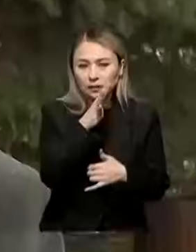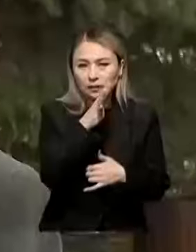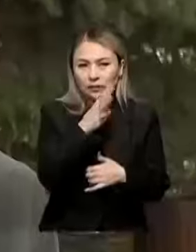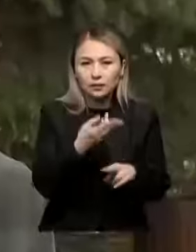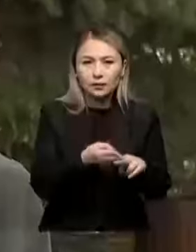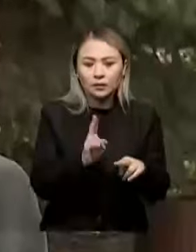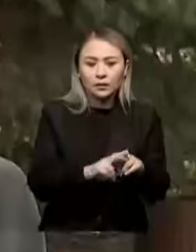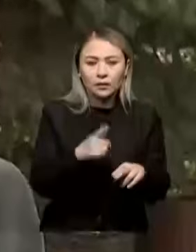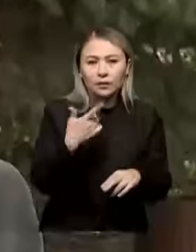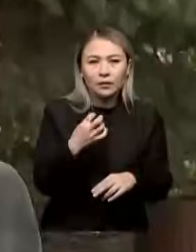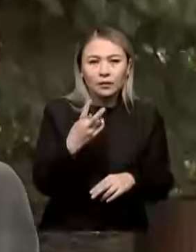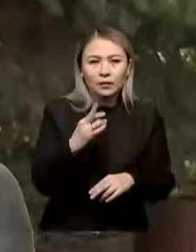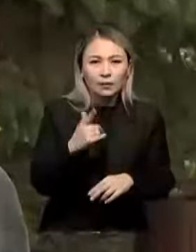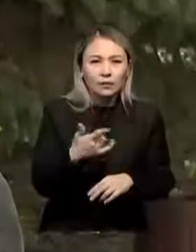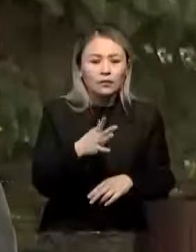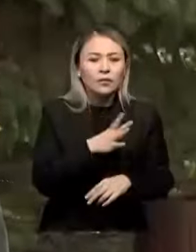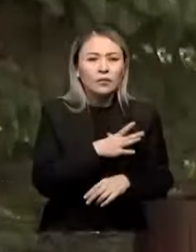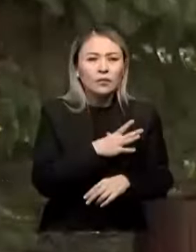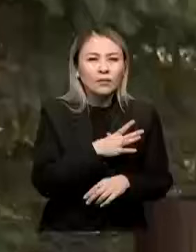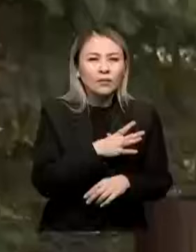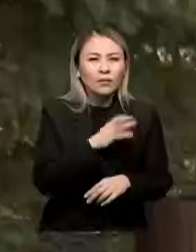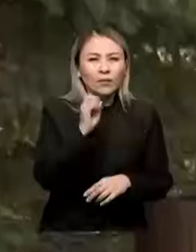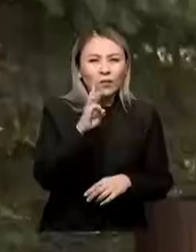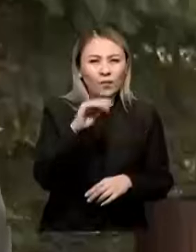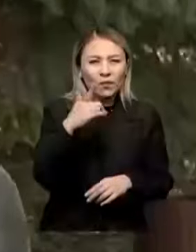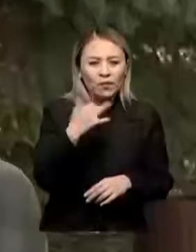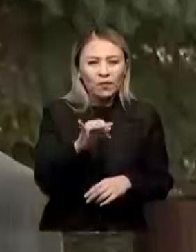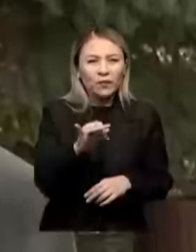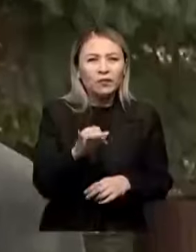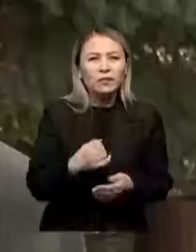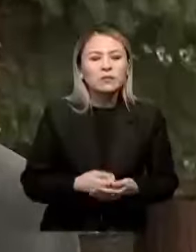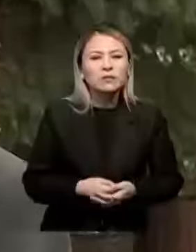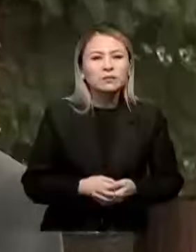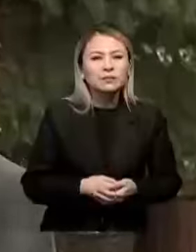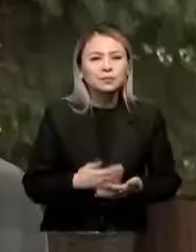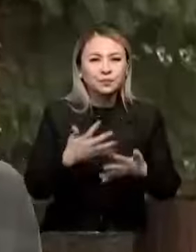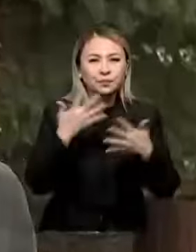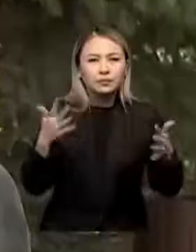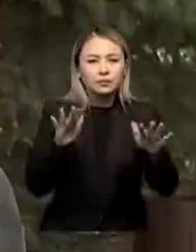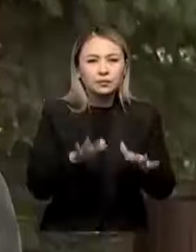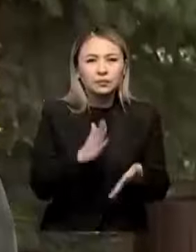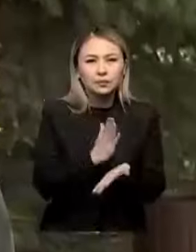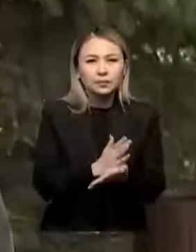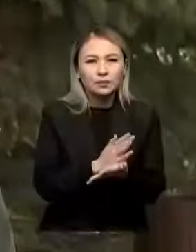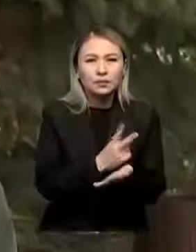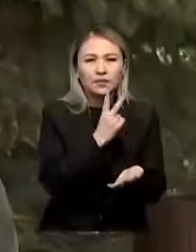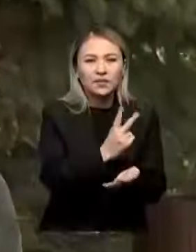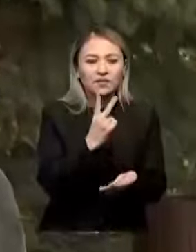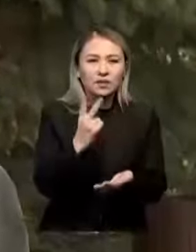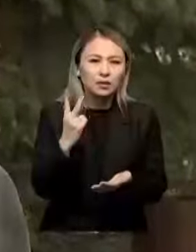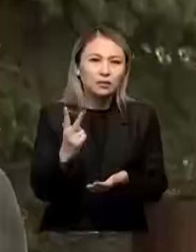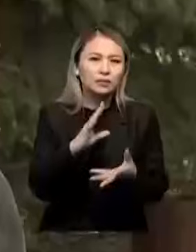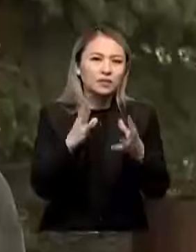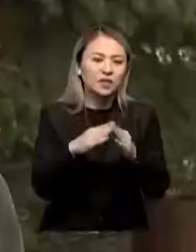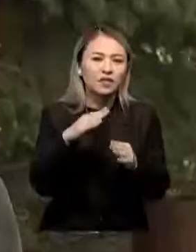сол уақытта геологтарымыз тапқан Бозшакөл, Ақтоғай деген кен орындарында 2-2-ден 4